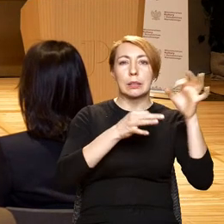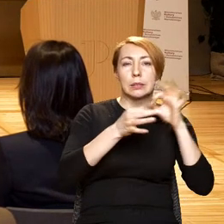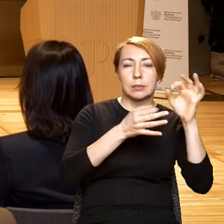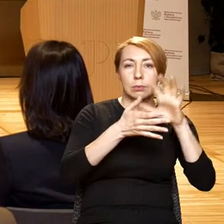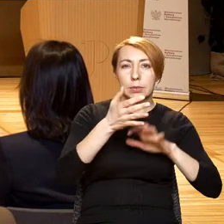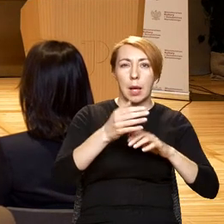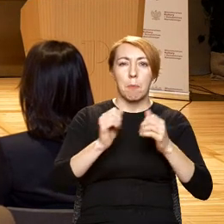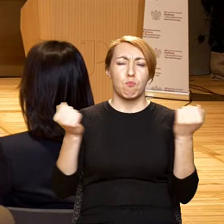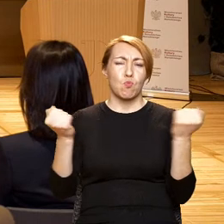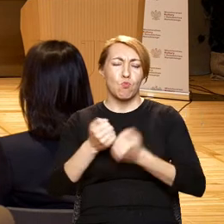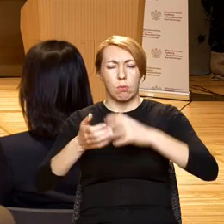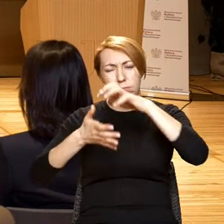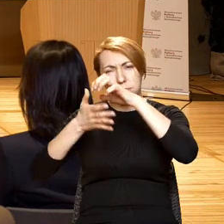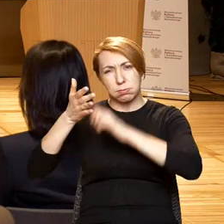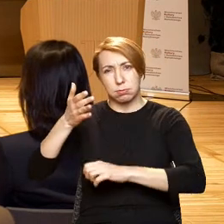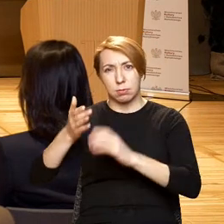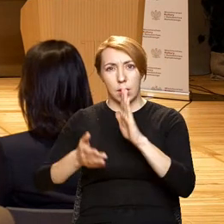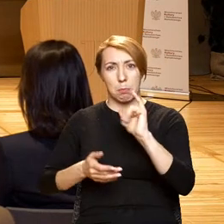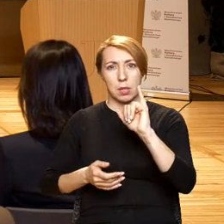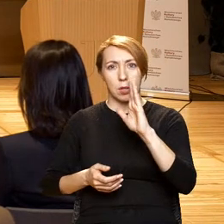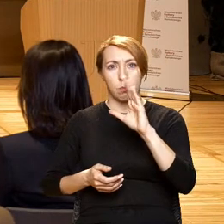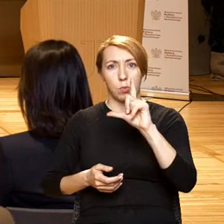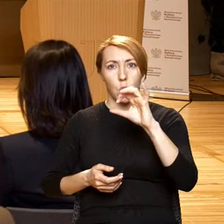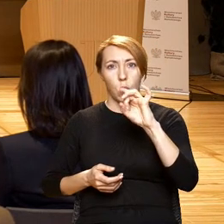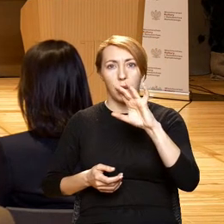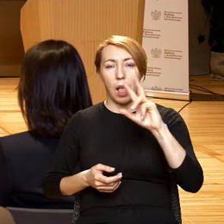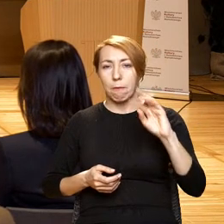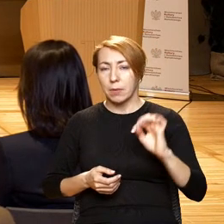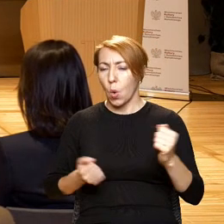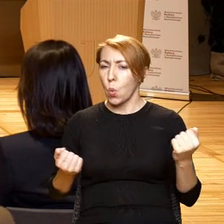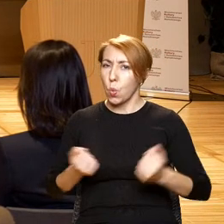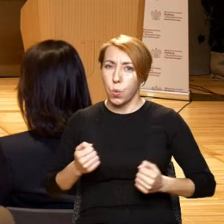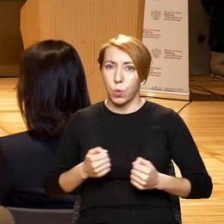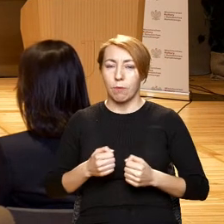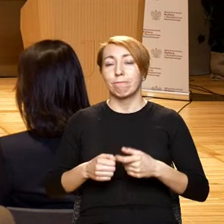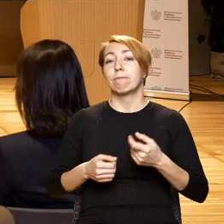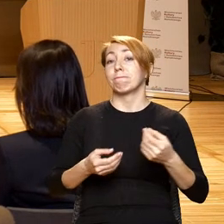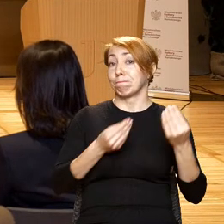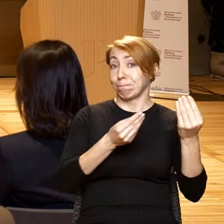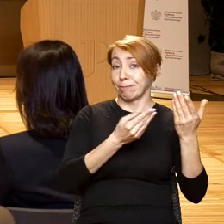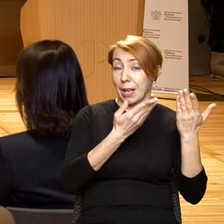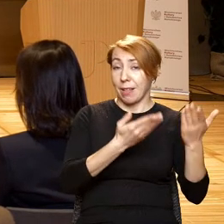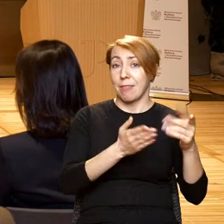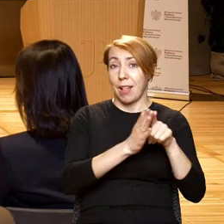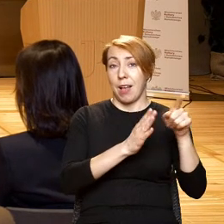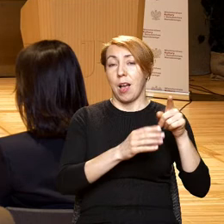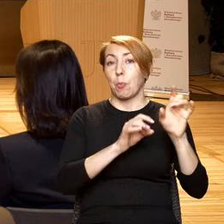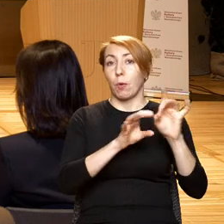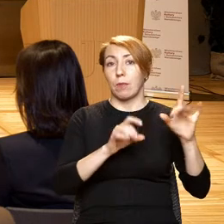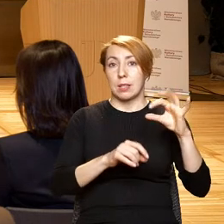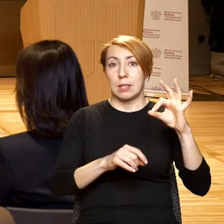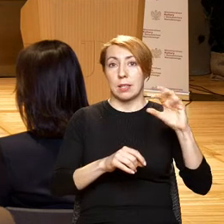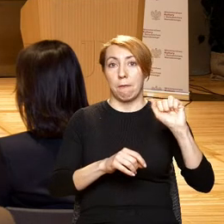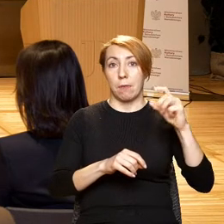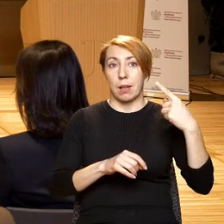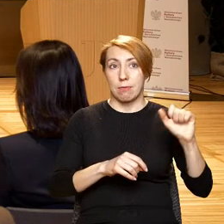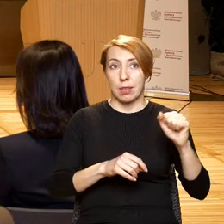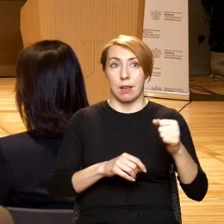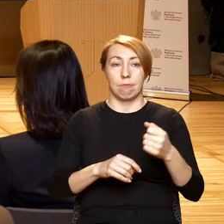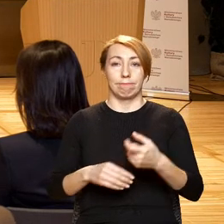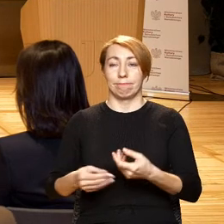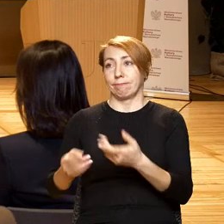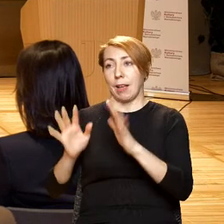ogromna bibliografia. Chwała za to profesorowi Sawadzie oczywiście. Chwała za to, że to jakoś